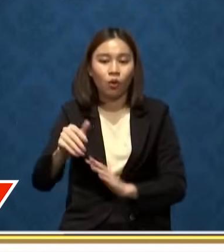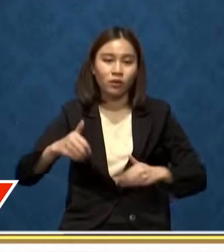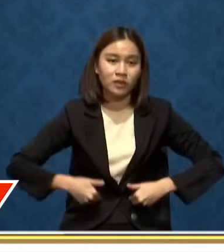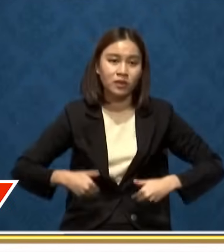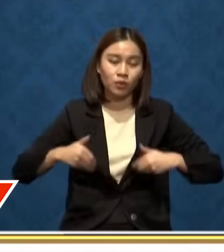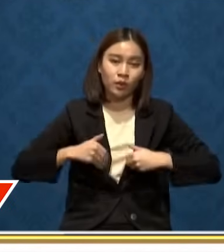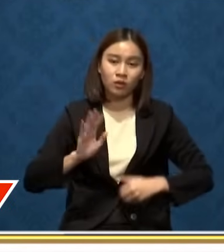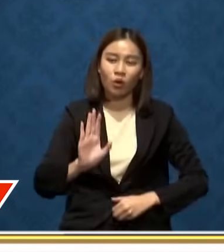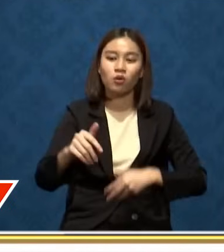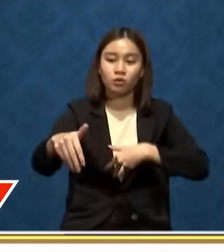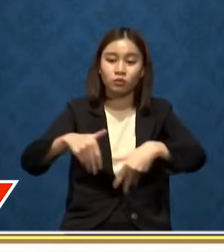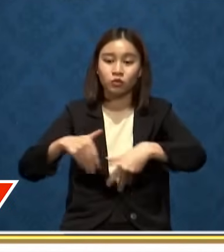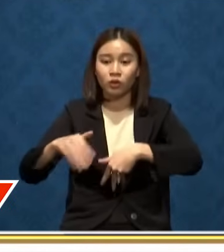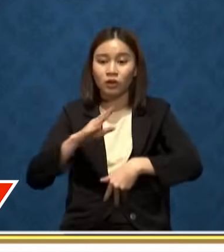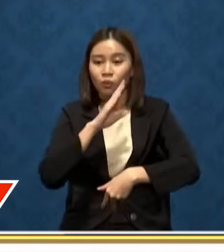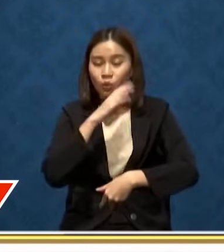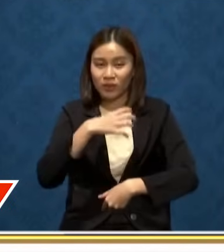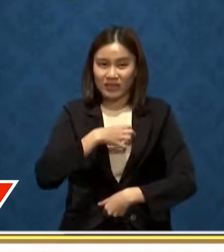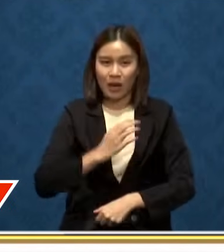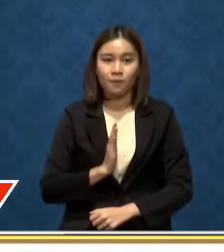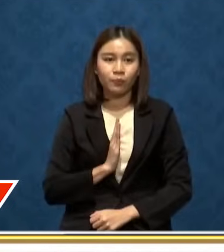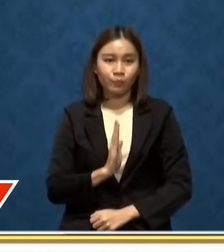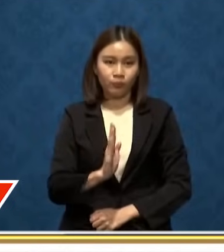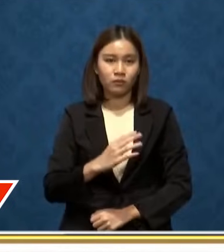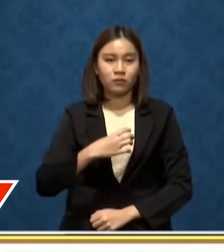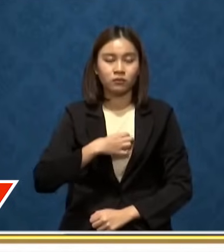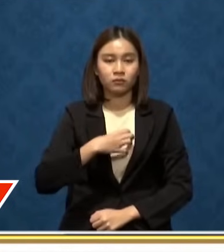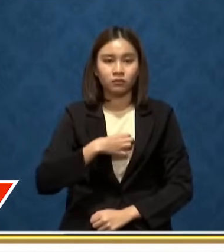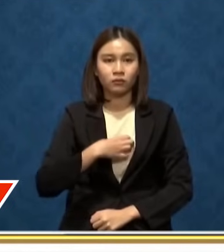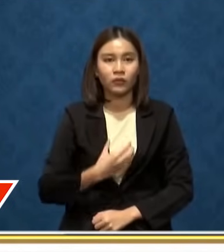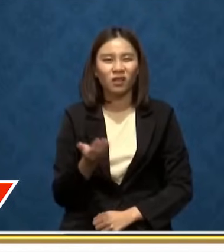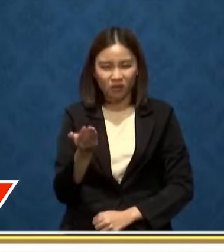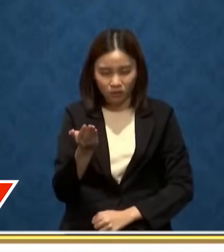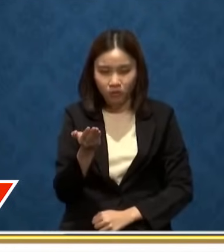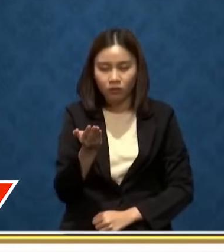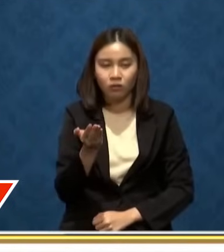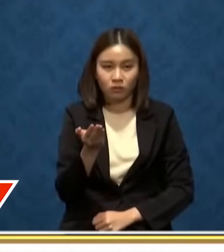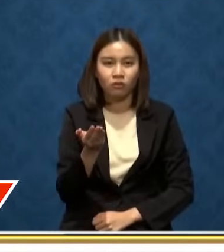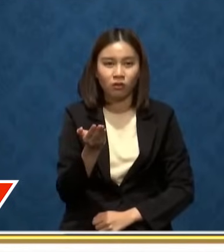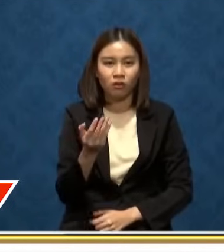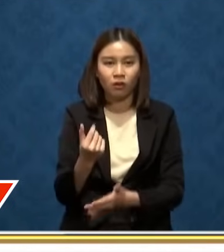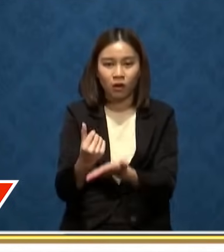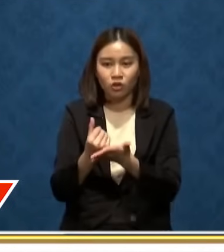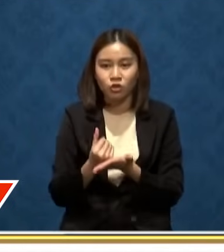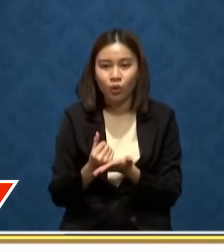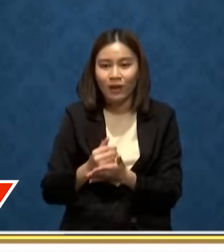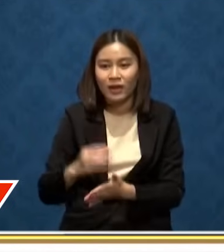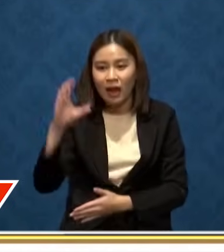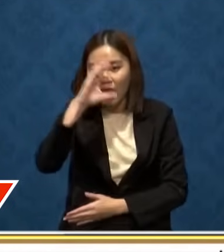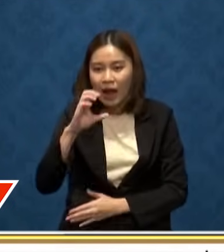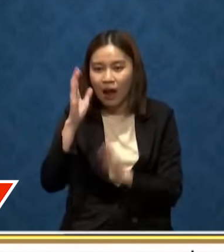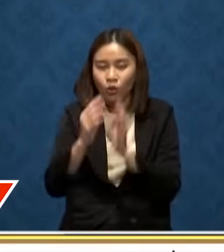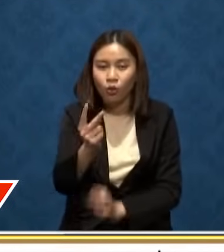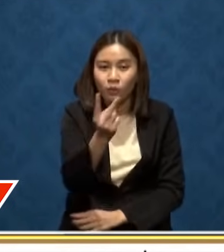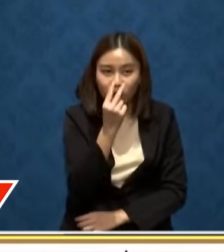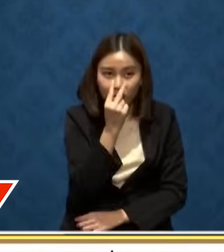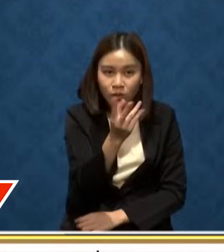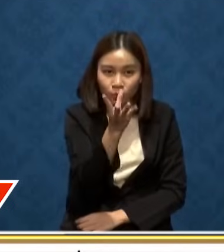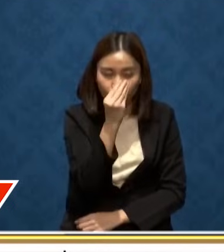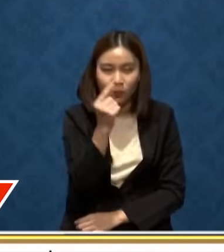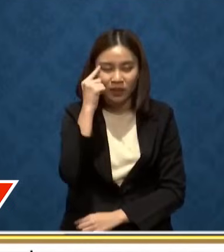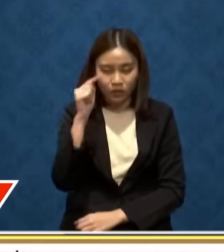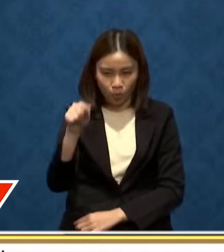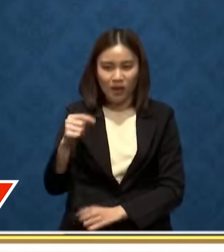ขาที่เขาจะทวงคืนความเป็นธรรมขอร้องนะครับช่วยหาคนดูเพิ่มผมคิดว่าท่านทำ